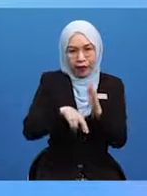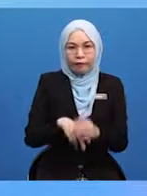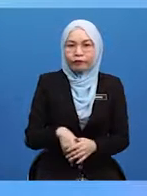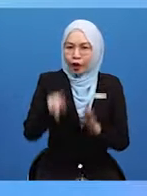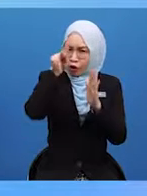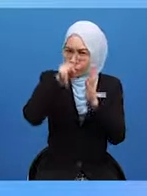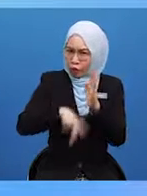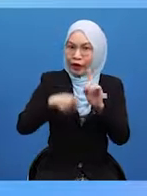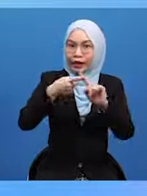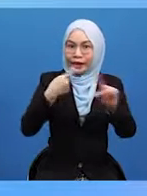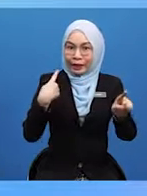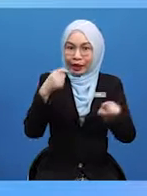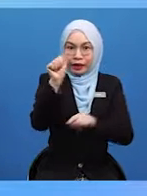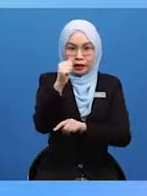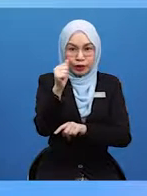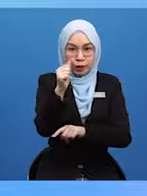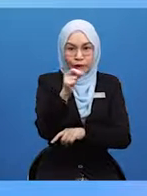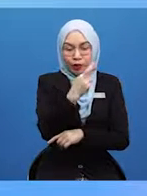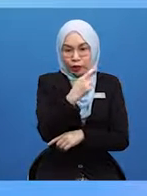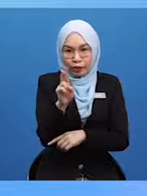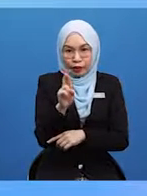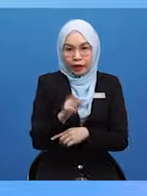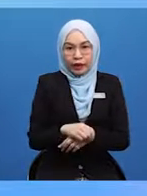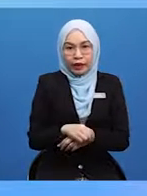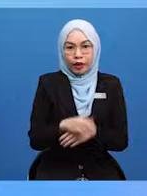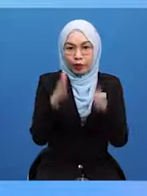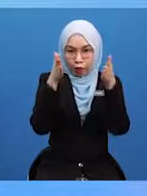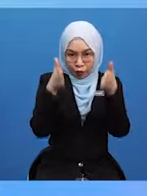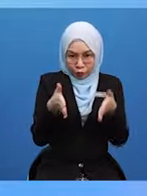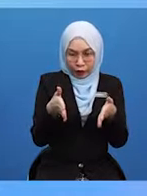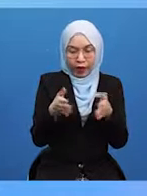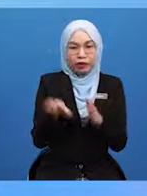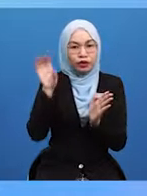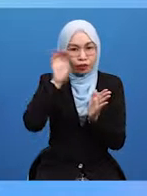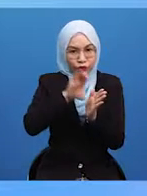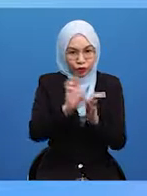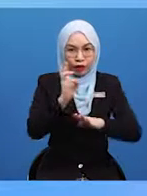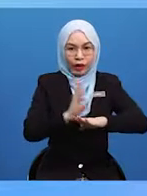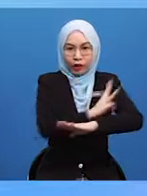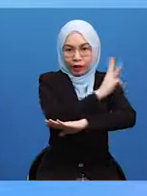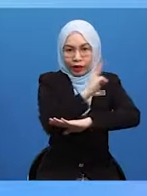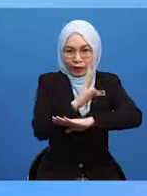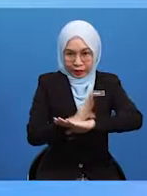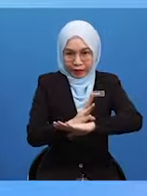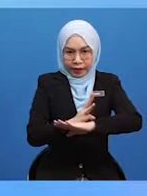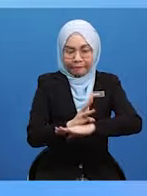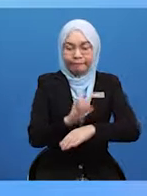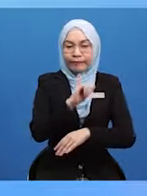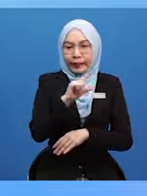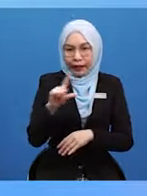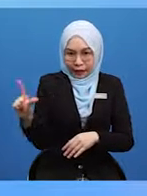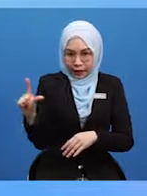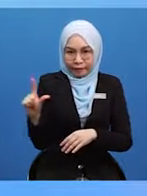kurang daripada 10,000 orang. Contoh kawasan adalah di Dataran